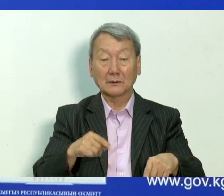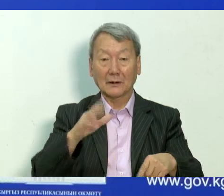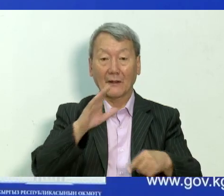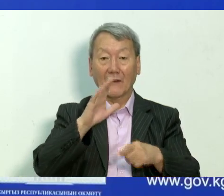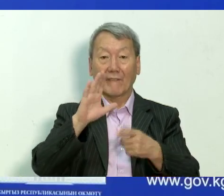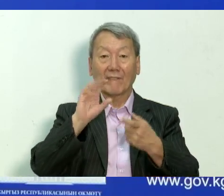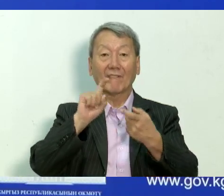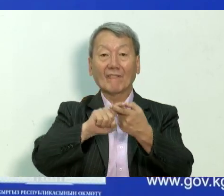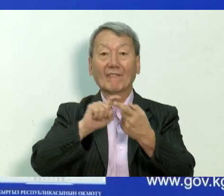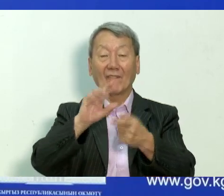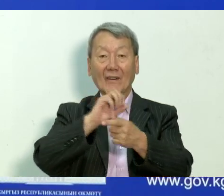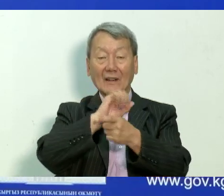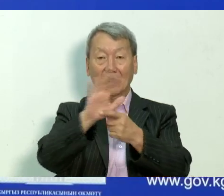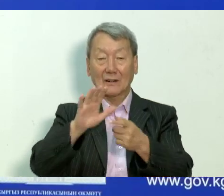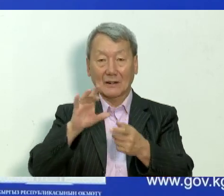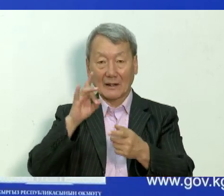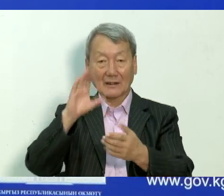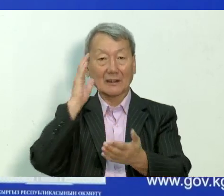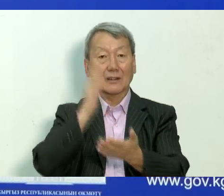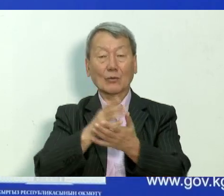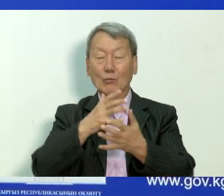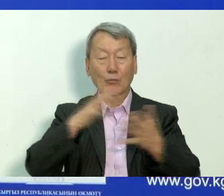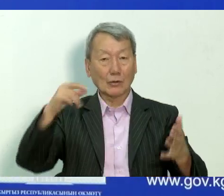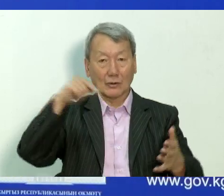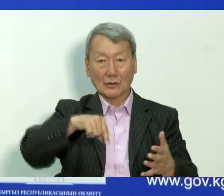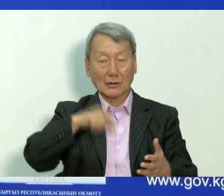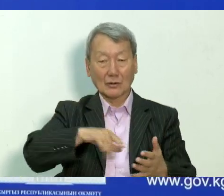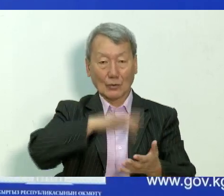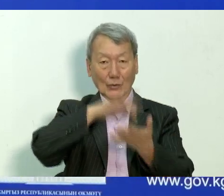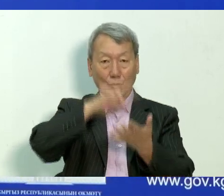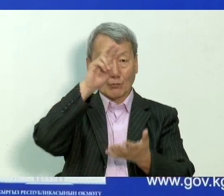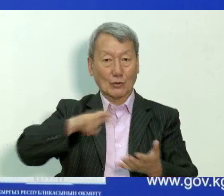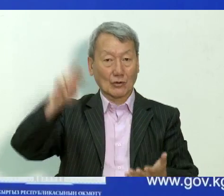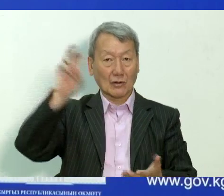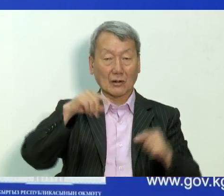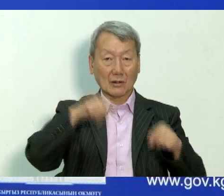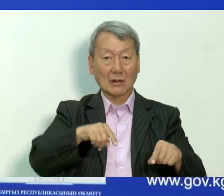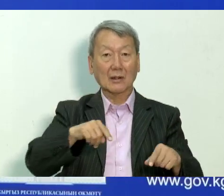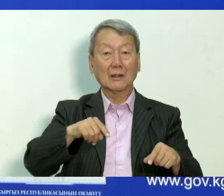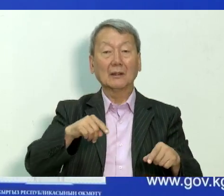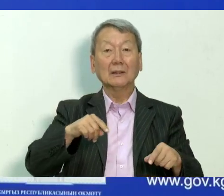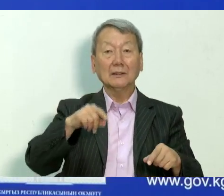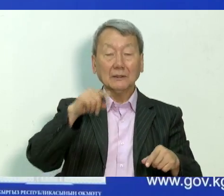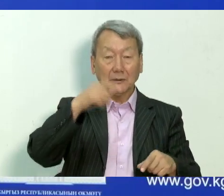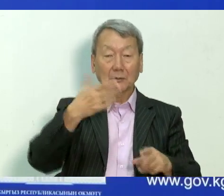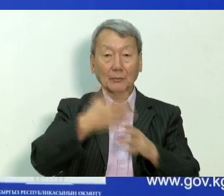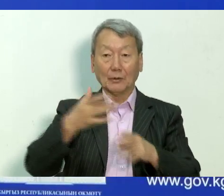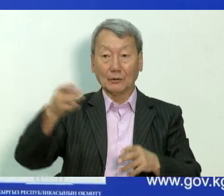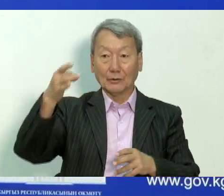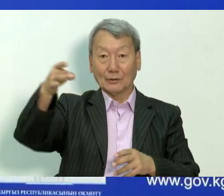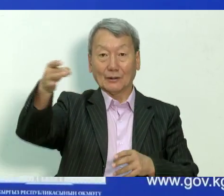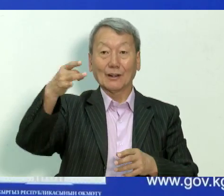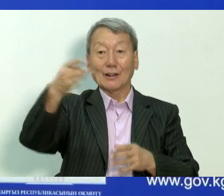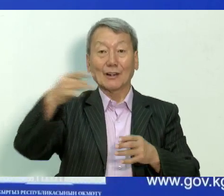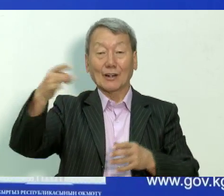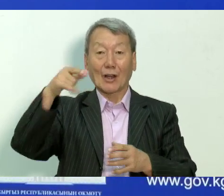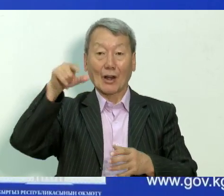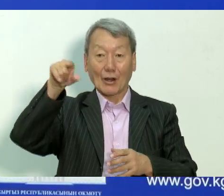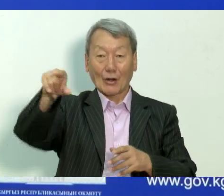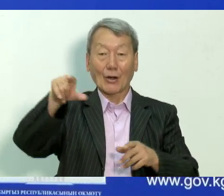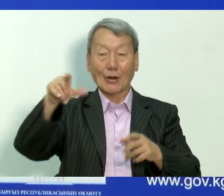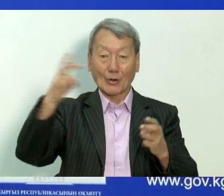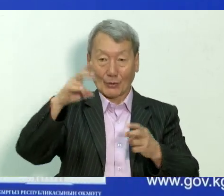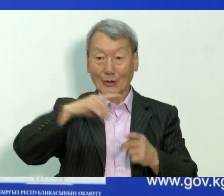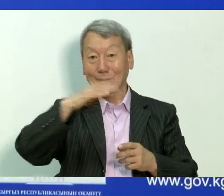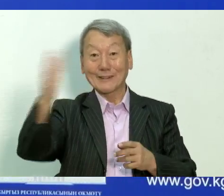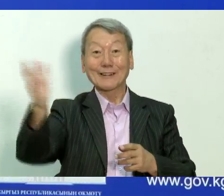вирусту таратып алуу коркунучу абдан жогорку деңгээлде турат. Ошого байланыштуу региондор аралык коомдук транспортту дагы